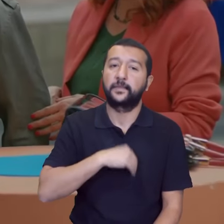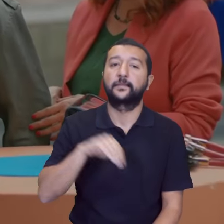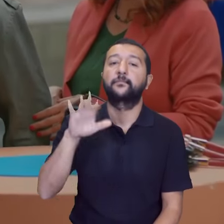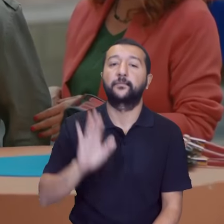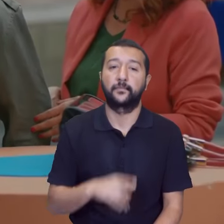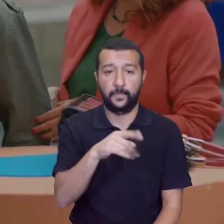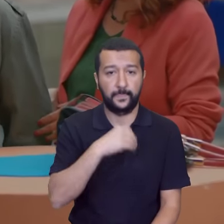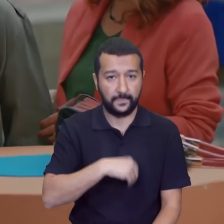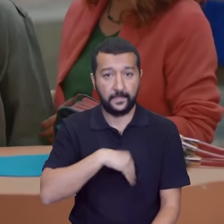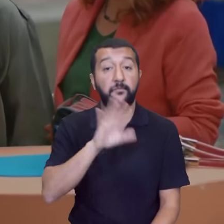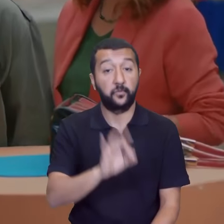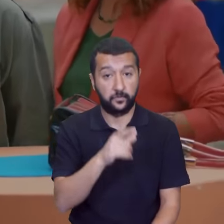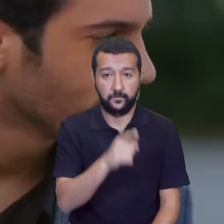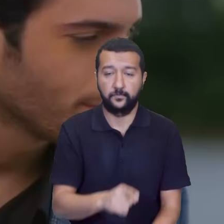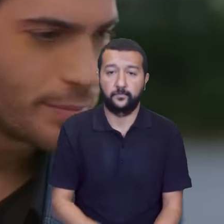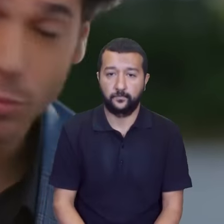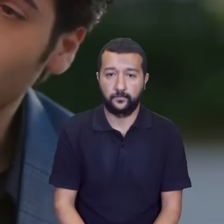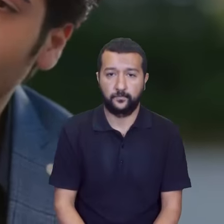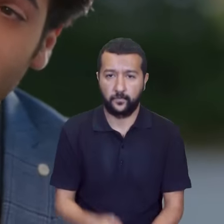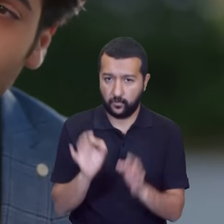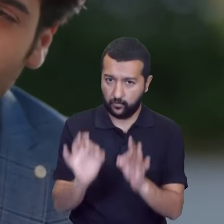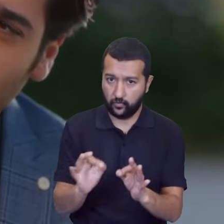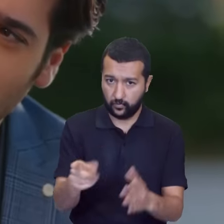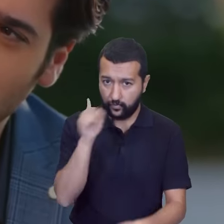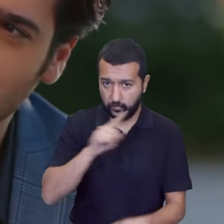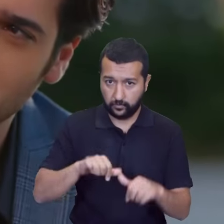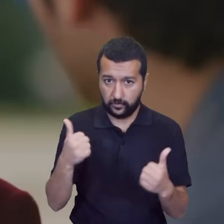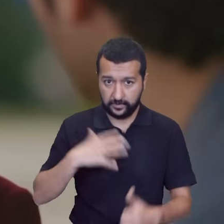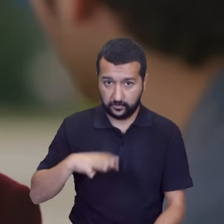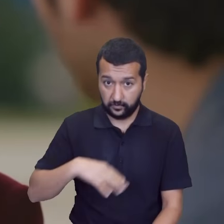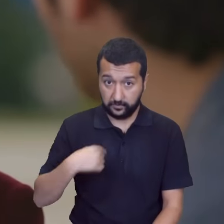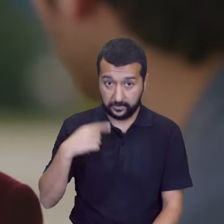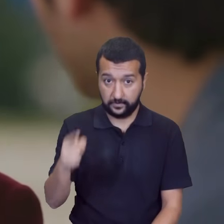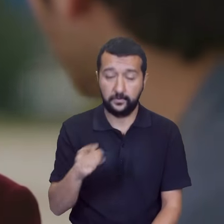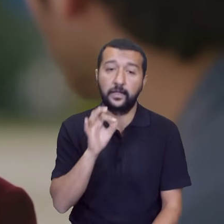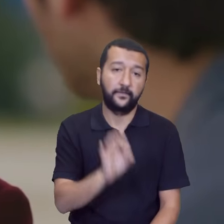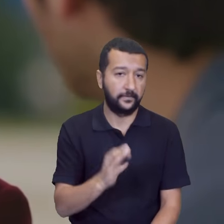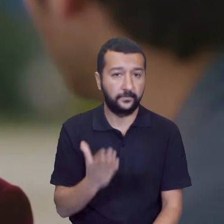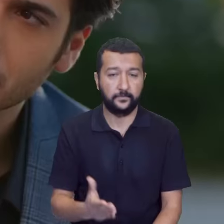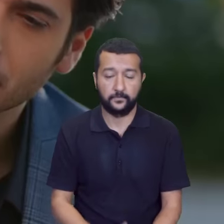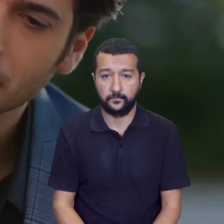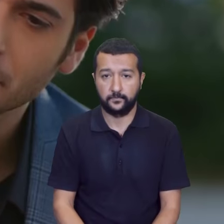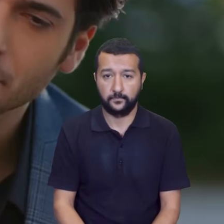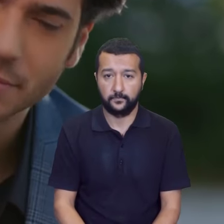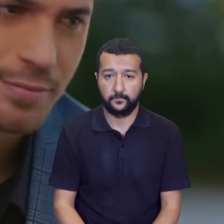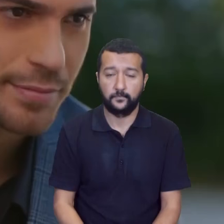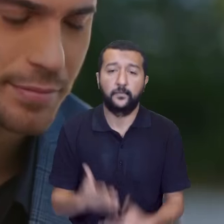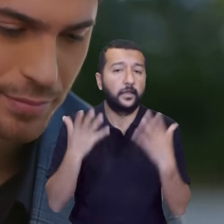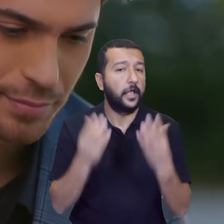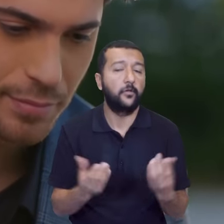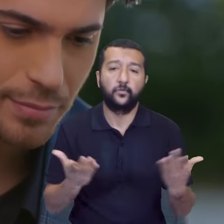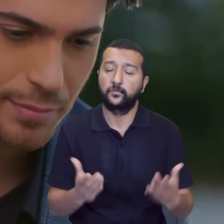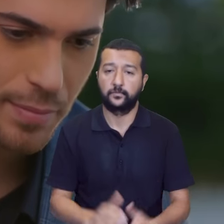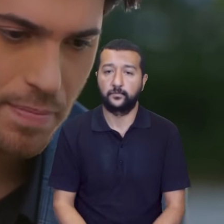Sanmıyorum. Sanmıyorum. Bu mu yani? Bu yüzden boşanmak istiyorsun benden? Evet. Daha ne